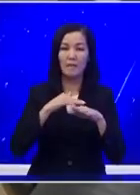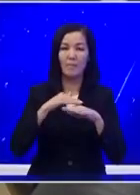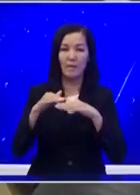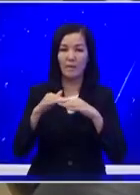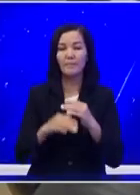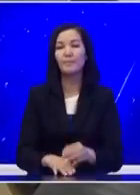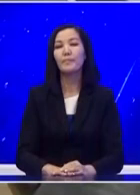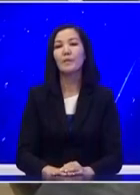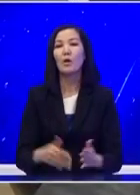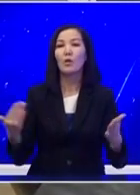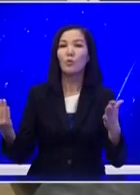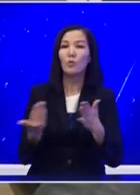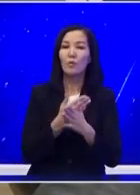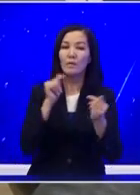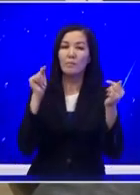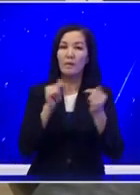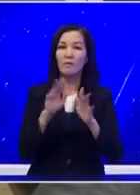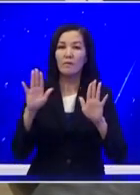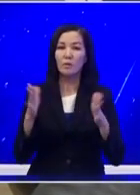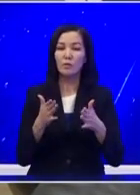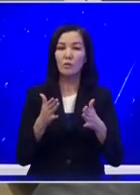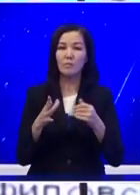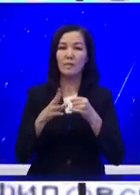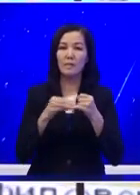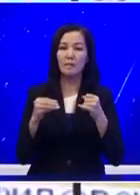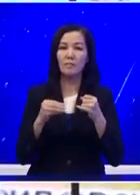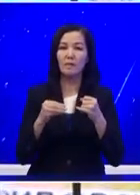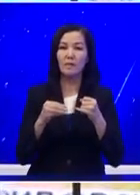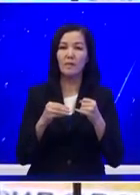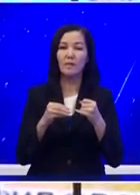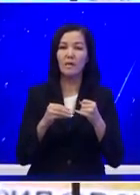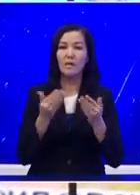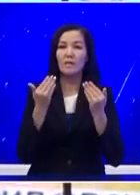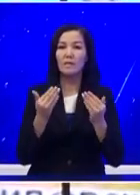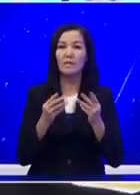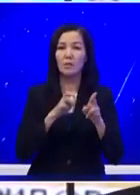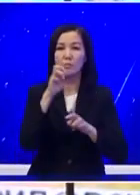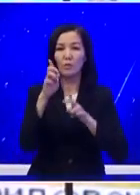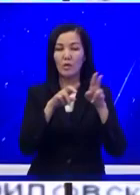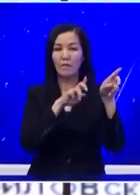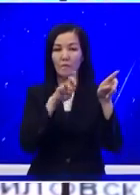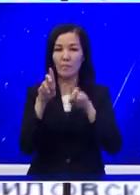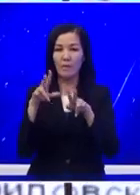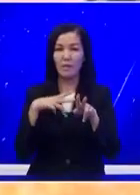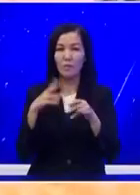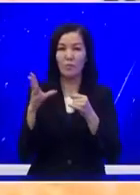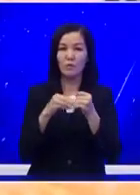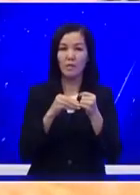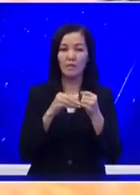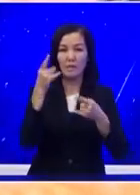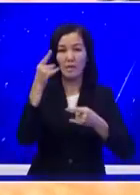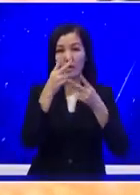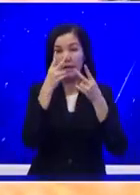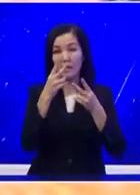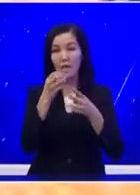Стоит отметить, нововведением в борьбе с участившимися степными пожарами стало зондирование территории через спутник. При возгорании участка на экранах у спасателей